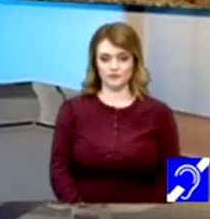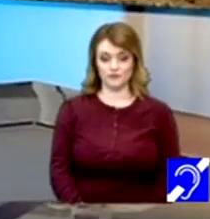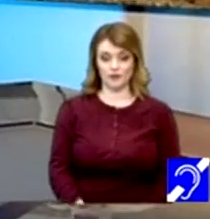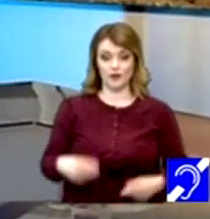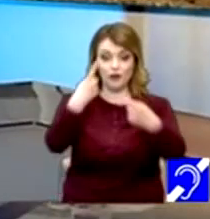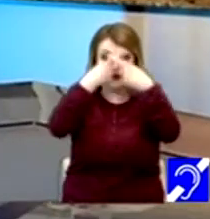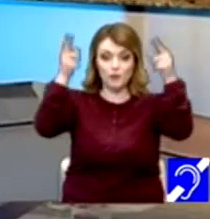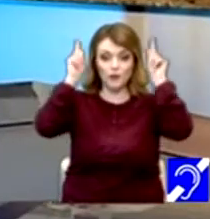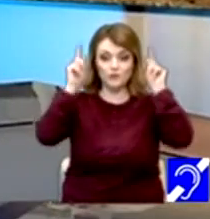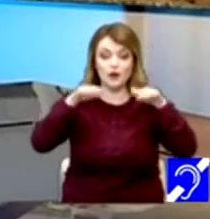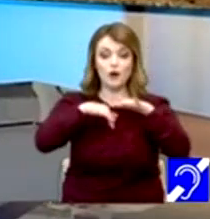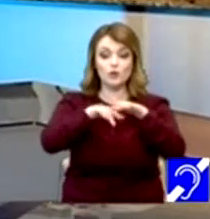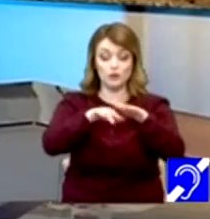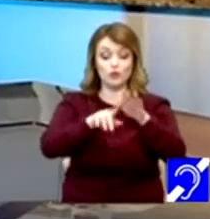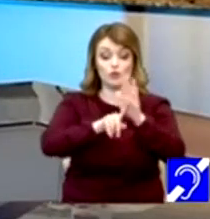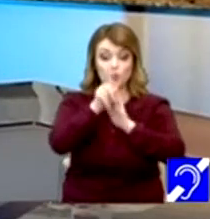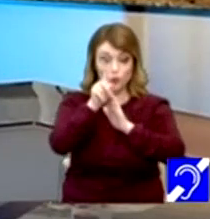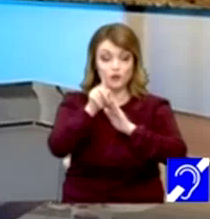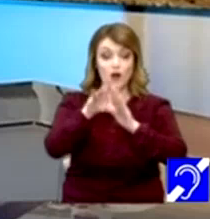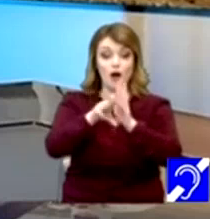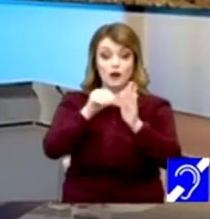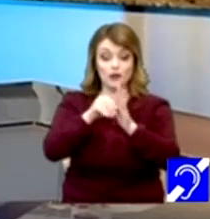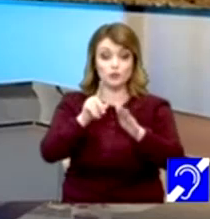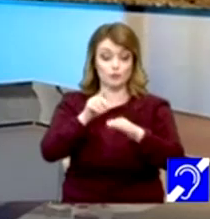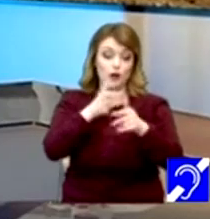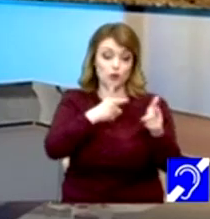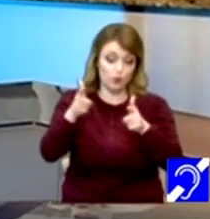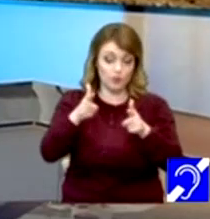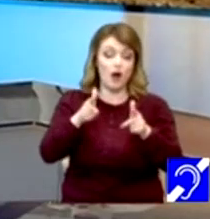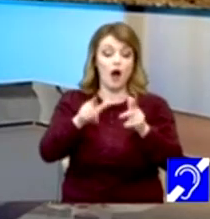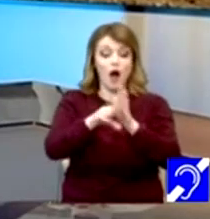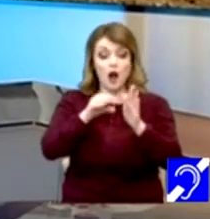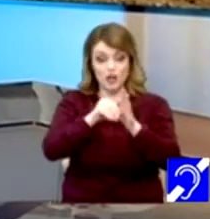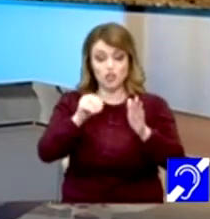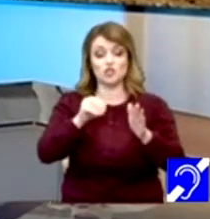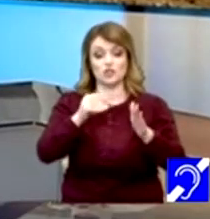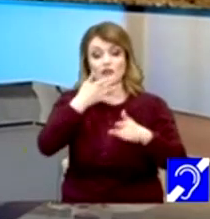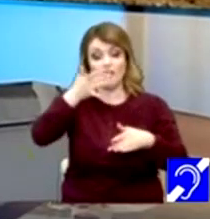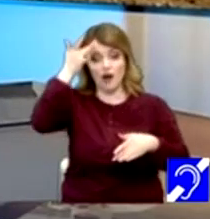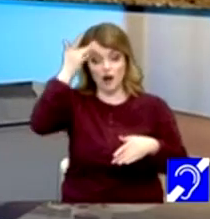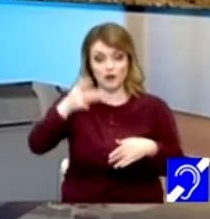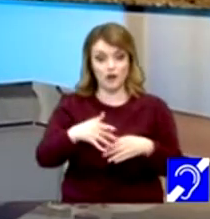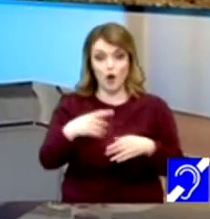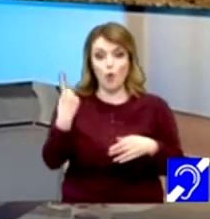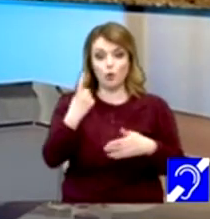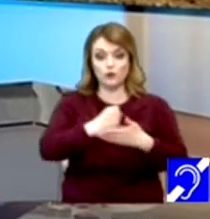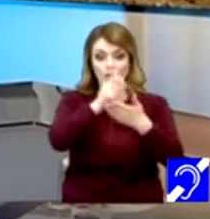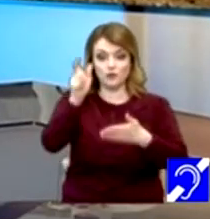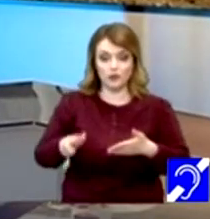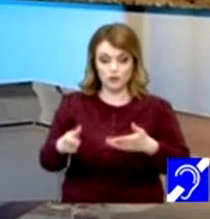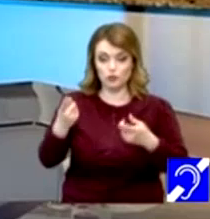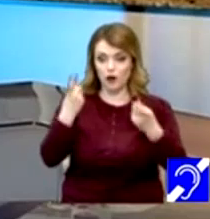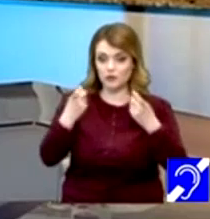În Mexic a început campania electorală pentru alegerile generale din vară, iar unul dintre candidați atrage deja atenția